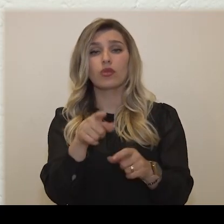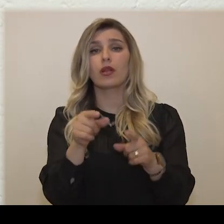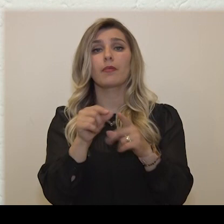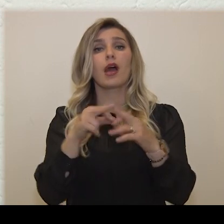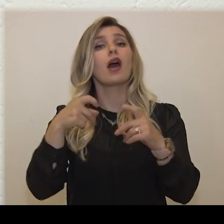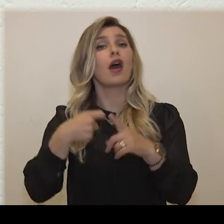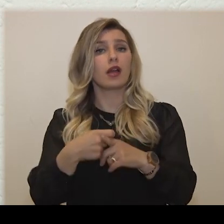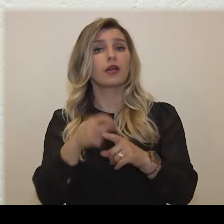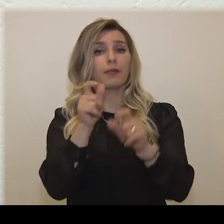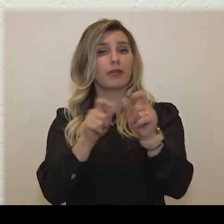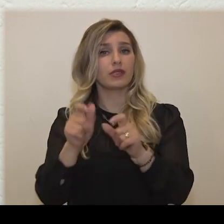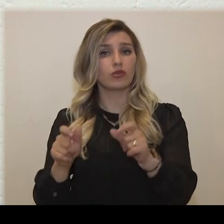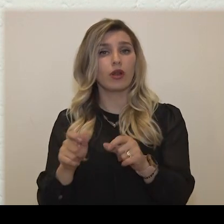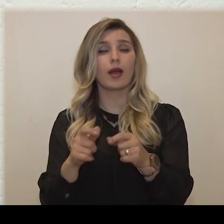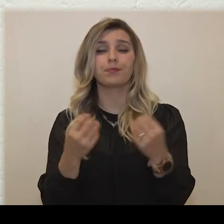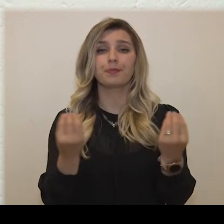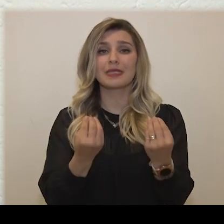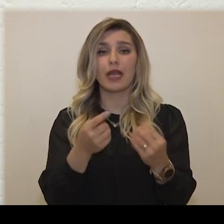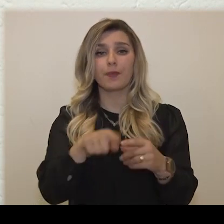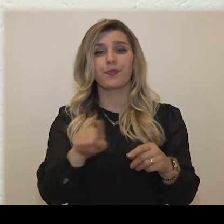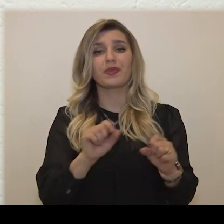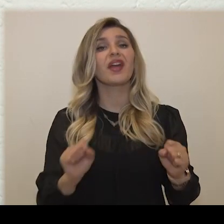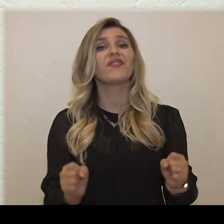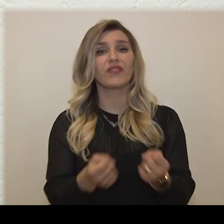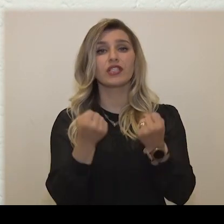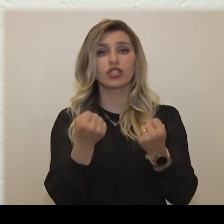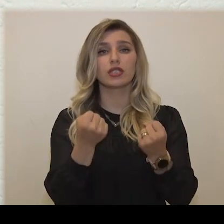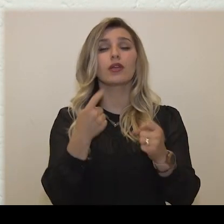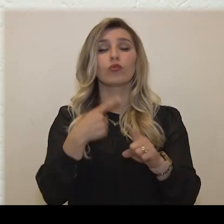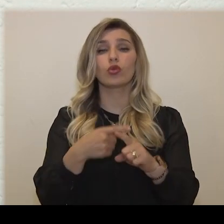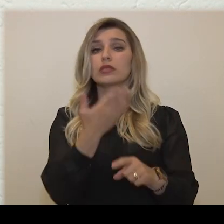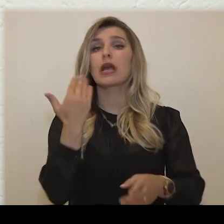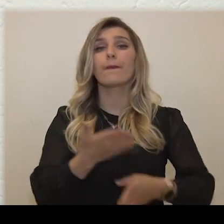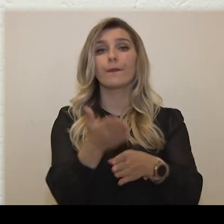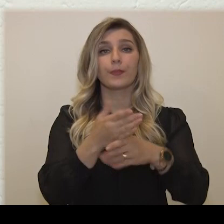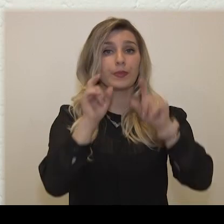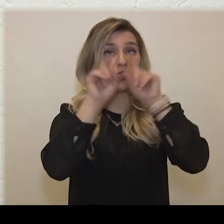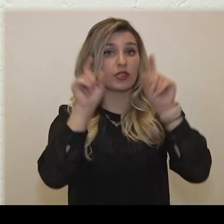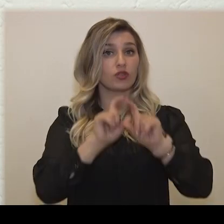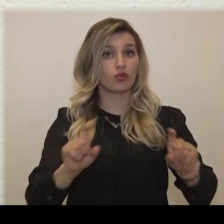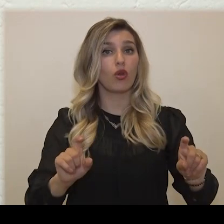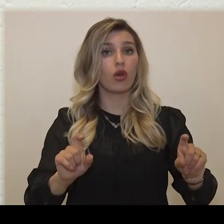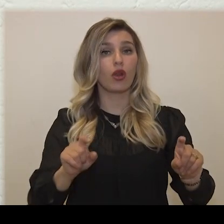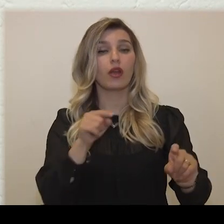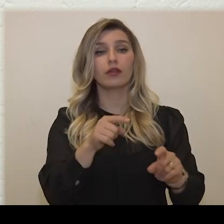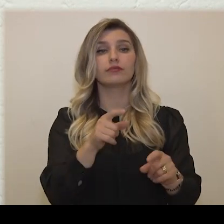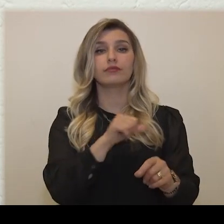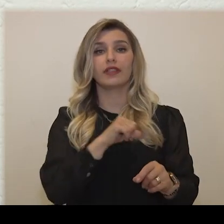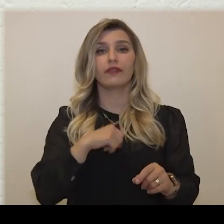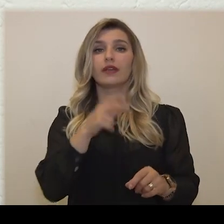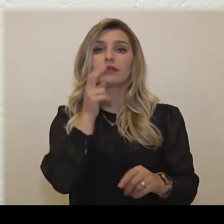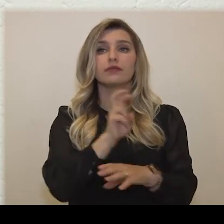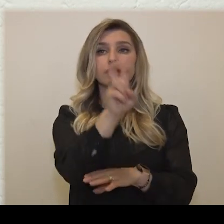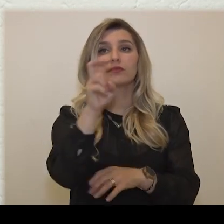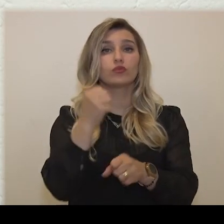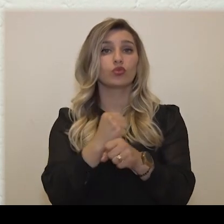veçanta për shkak të pamundësive dhe jo përkrahjes institucionale në momentin kur dalin për treg